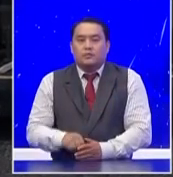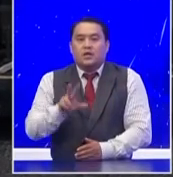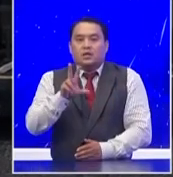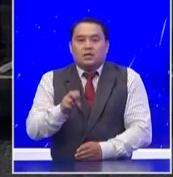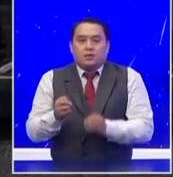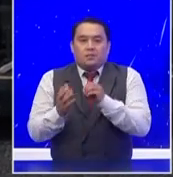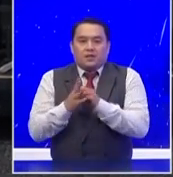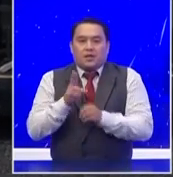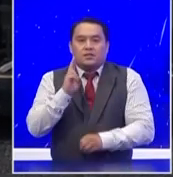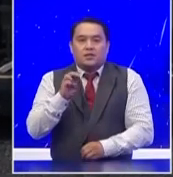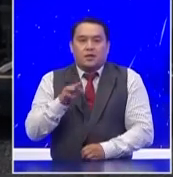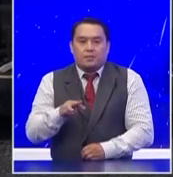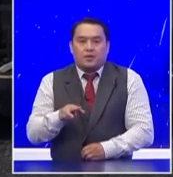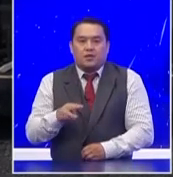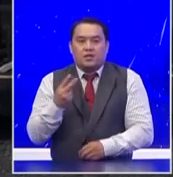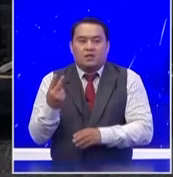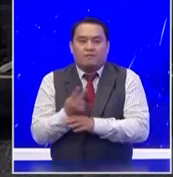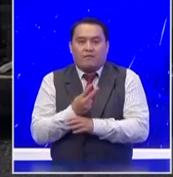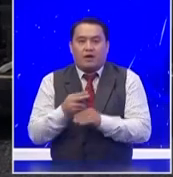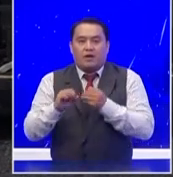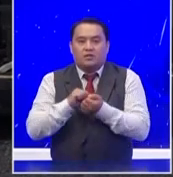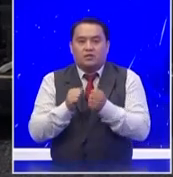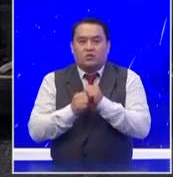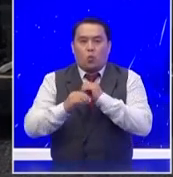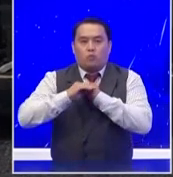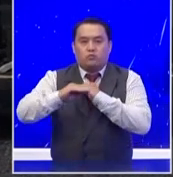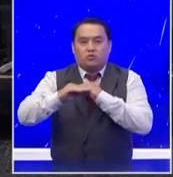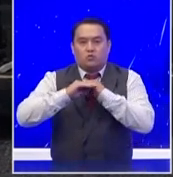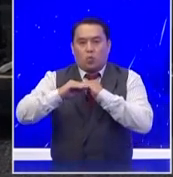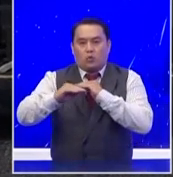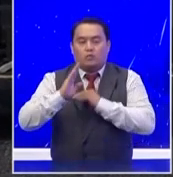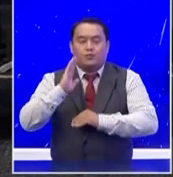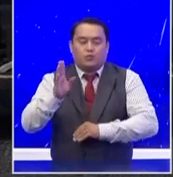километров дать два слоя проезда, то есть два слоя асфальта